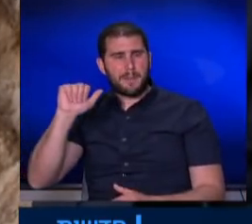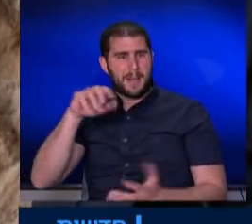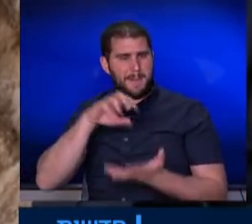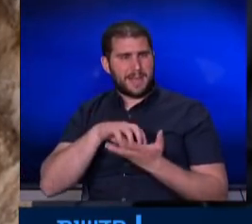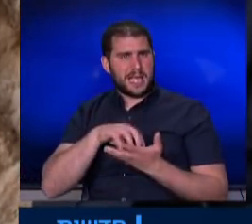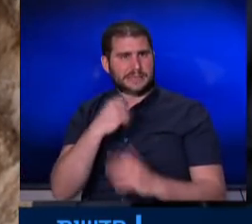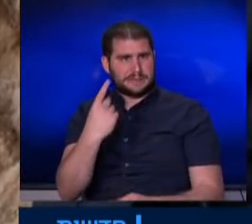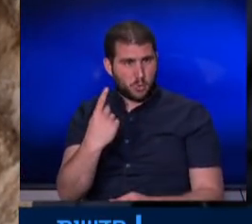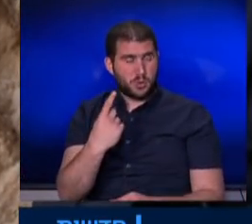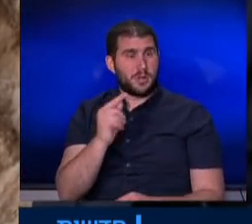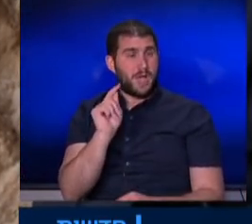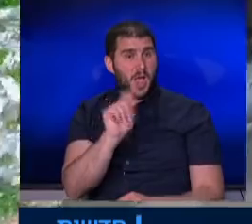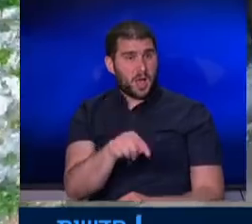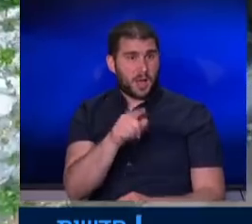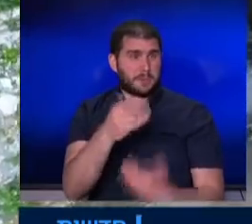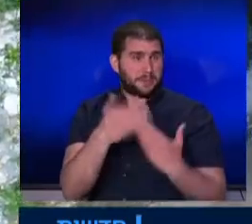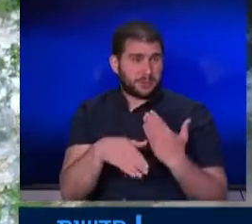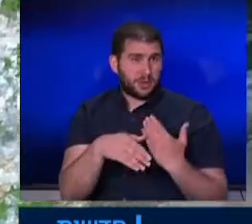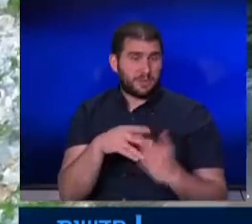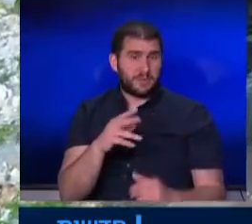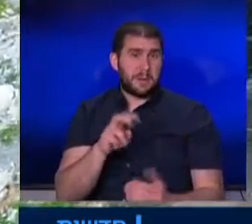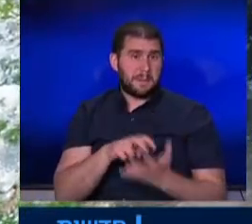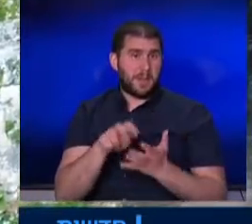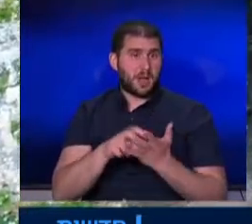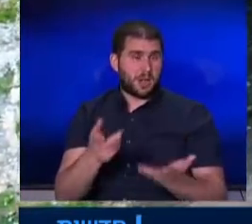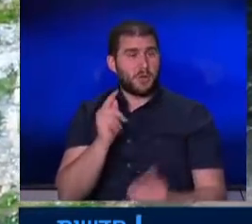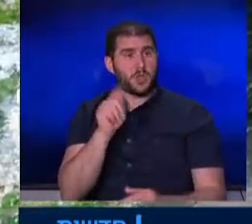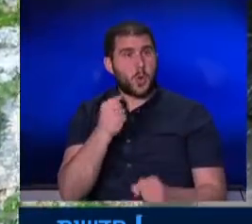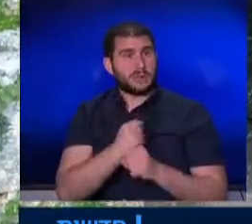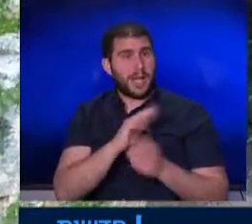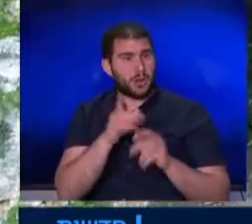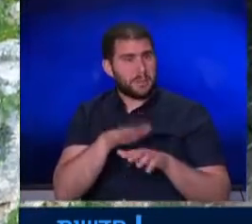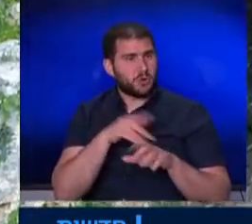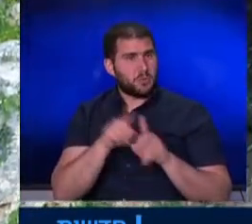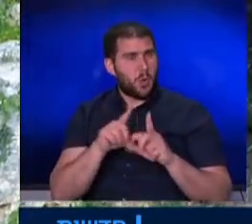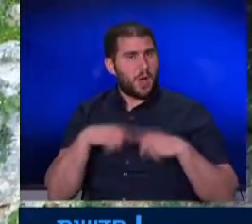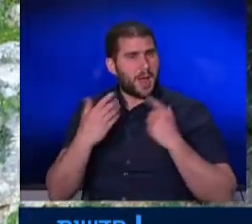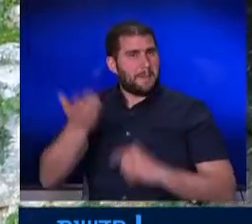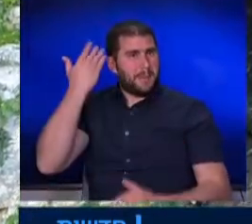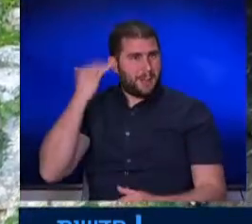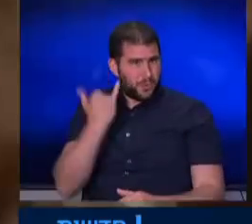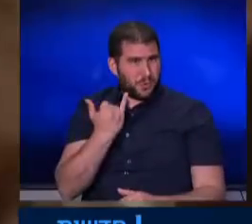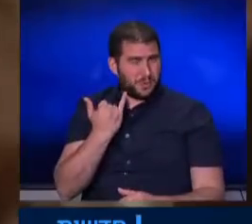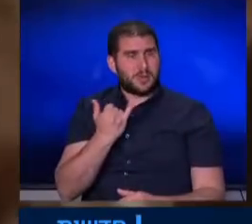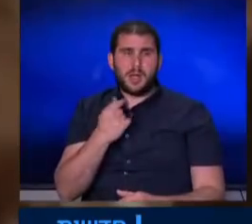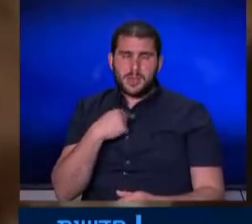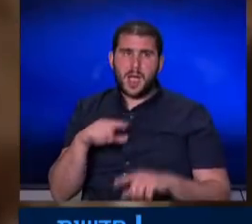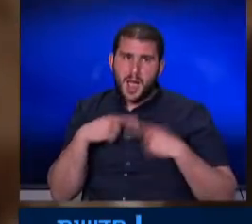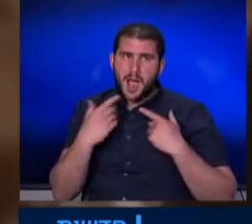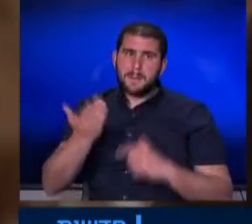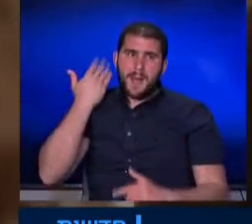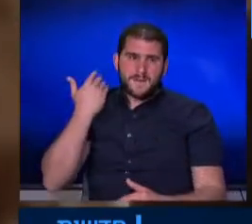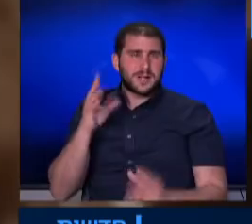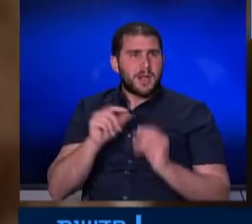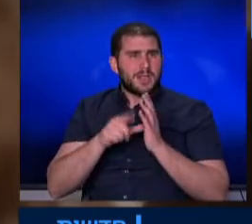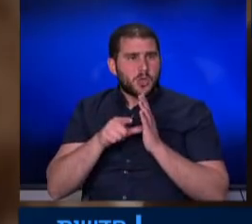המצוק, והגעה לכאן היא בסופו של דבר ברגל. כשאתה עושה את כל זה אתה מרגיש כאילו שאתה חי בעבר? לגמרי, אני חי בעבר